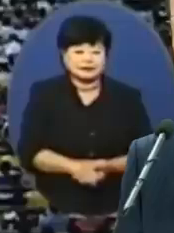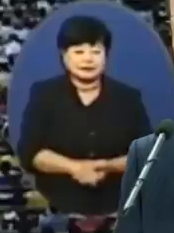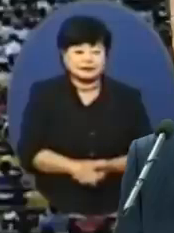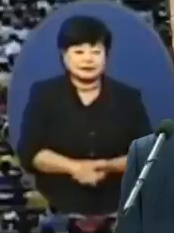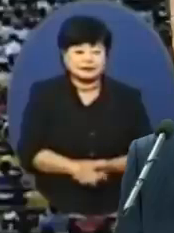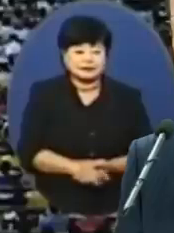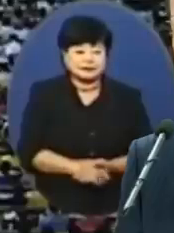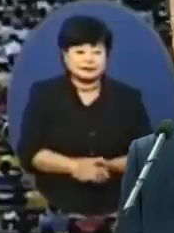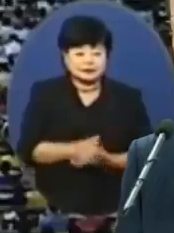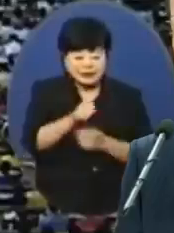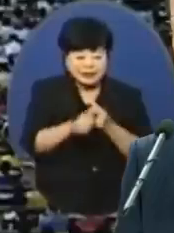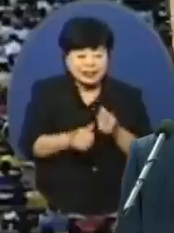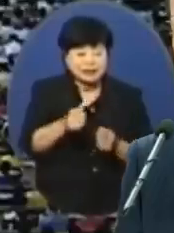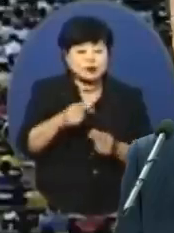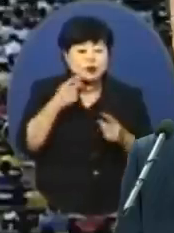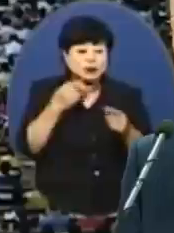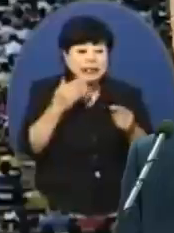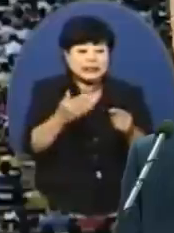참 하나님이 저는